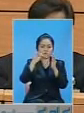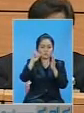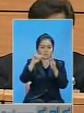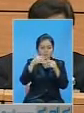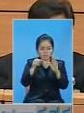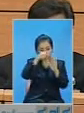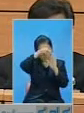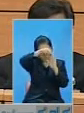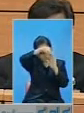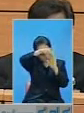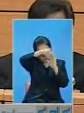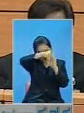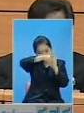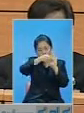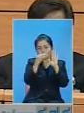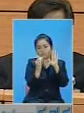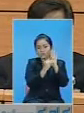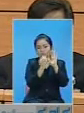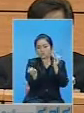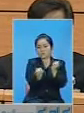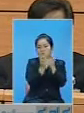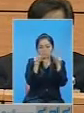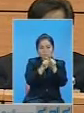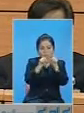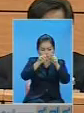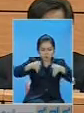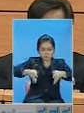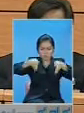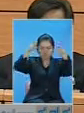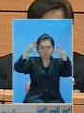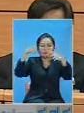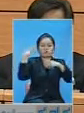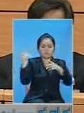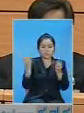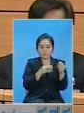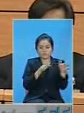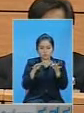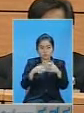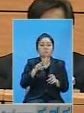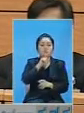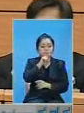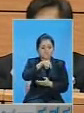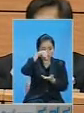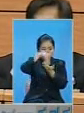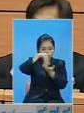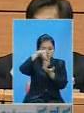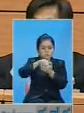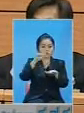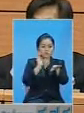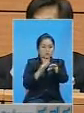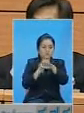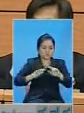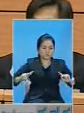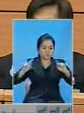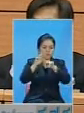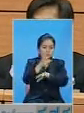าคารบ้านเรือนก็จะได้รับผลกระทบซึ่งเรื่องนี้ถ้าหน่วยงานที่เกี่ยวข้องไม่ว่าจะเป็นศูนย์เตือนภัยพิบัติแห่งชาติกระทรวงมหาด